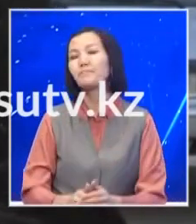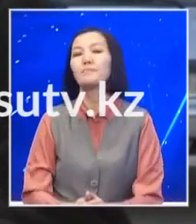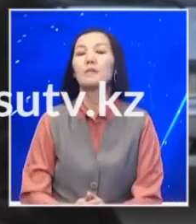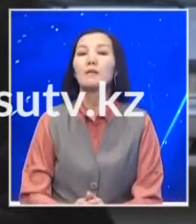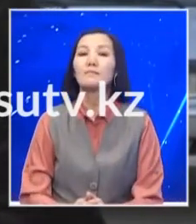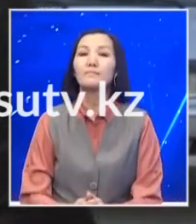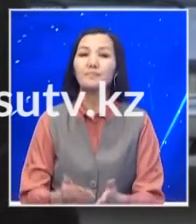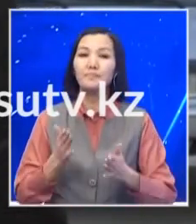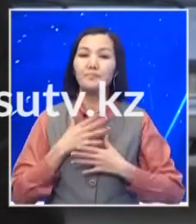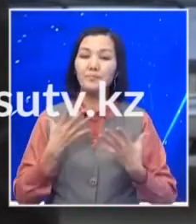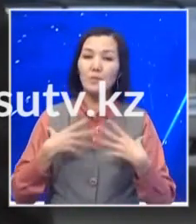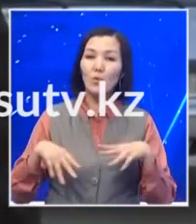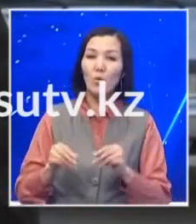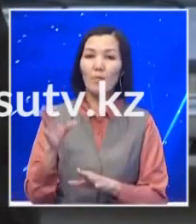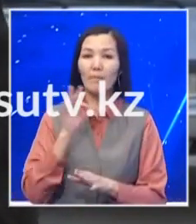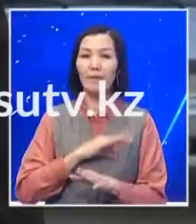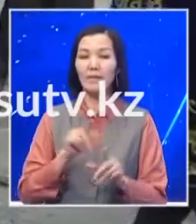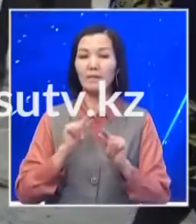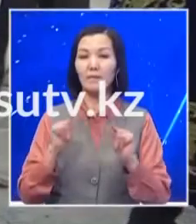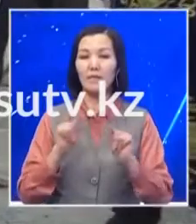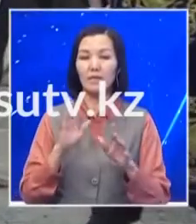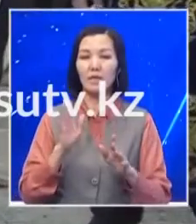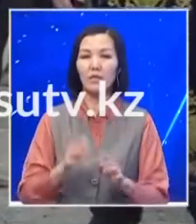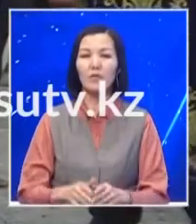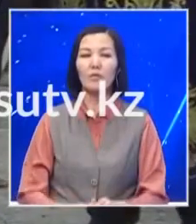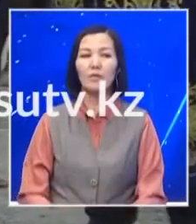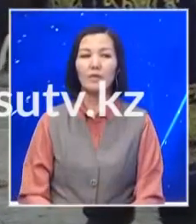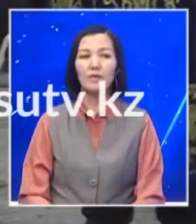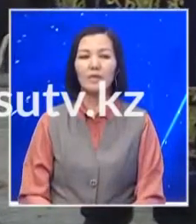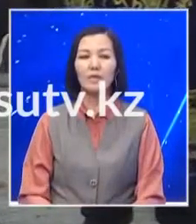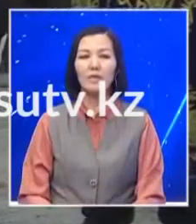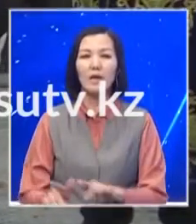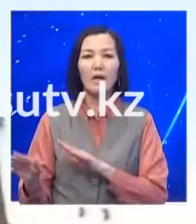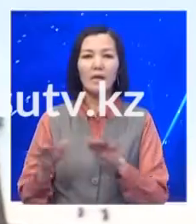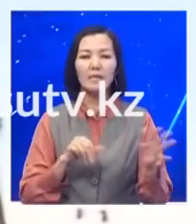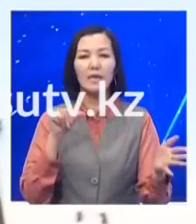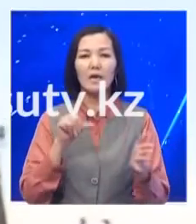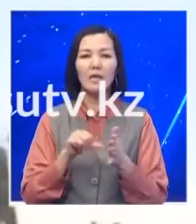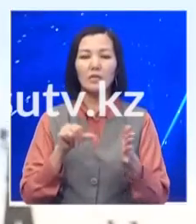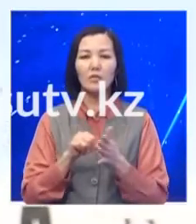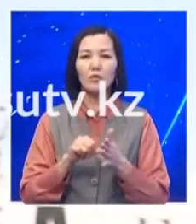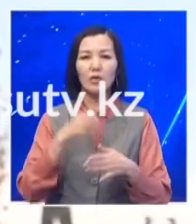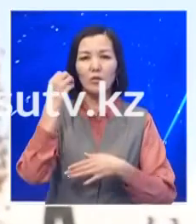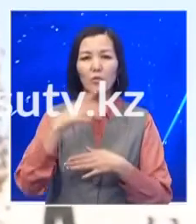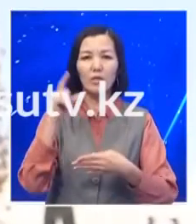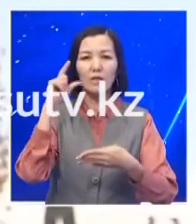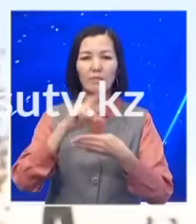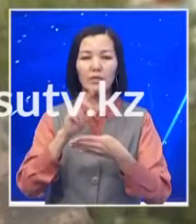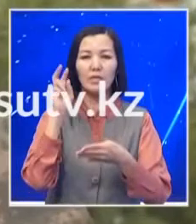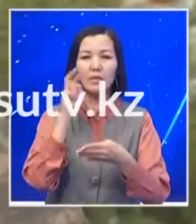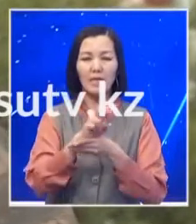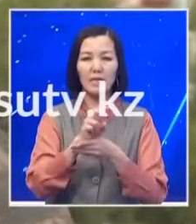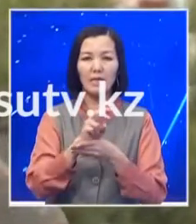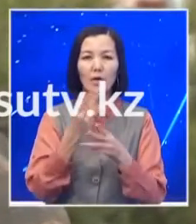бізге қоғамға пайдасы бар екен насихаттау. Таңқылаң бергенде акция қатысушылар аудандық орталық мешіт алдына жиналды.